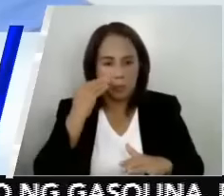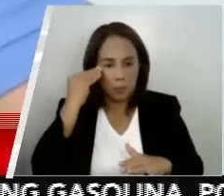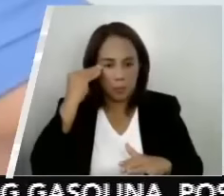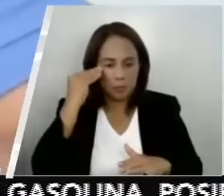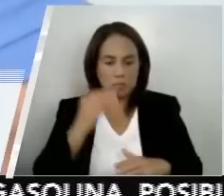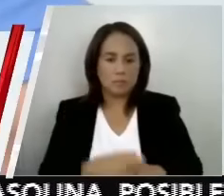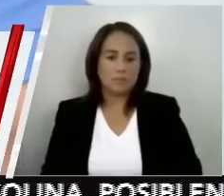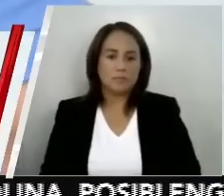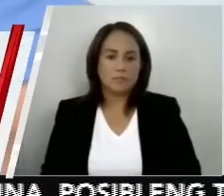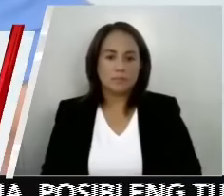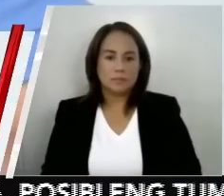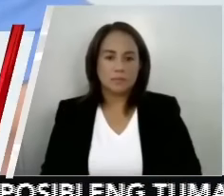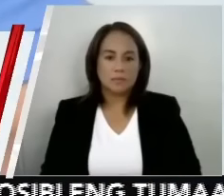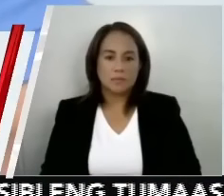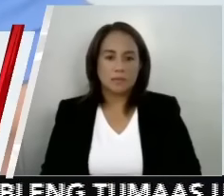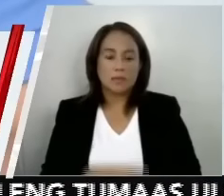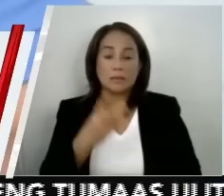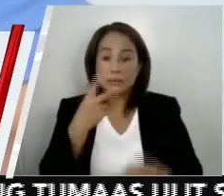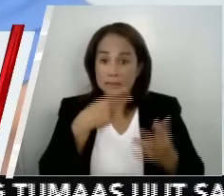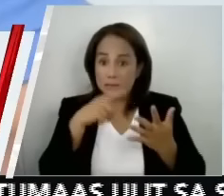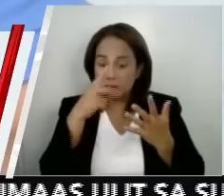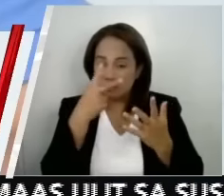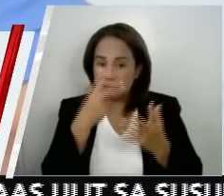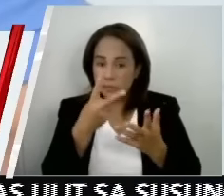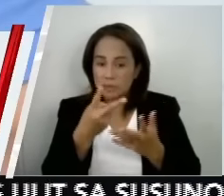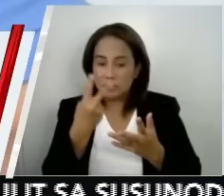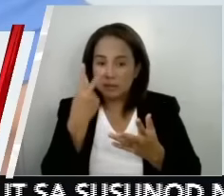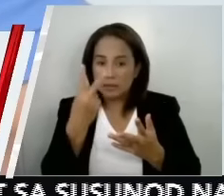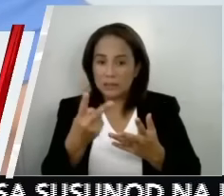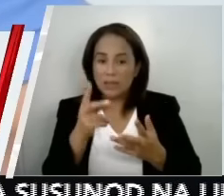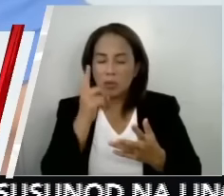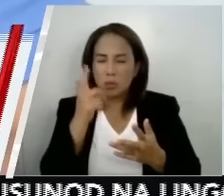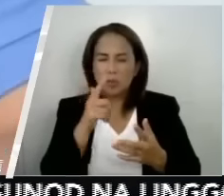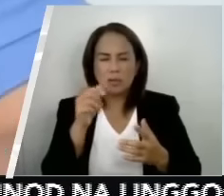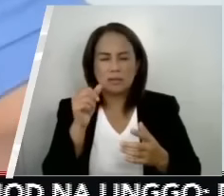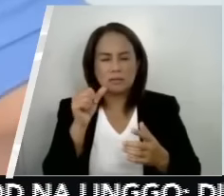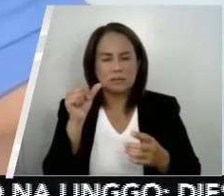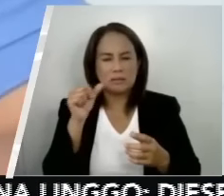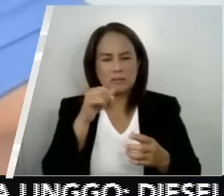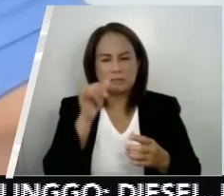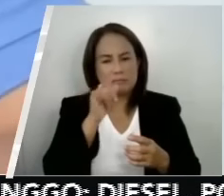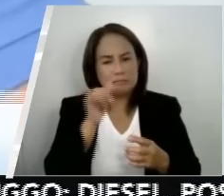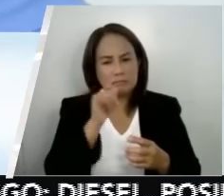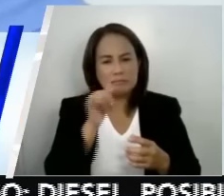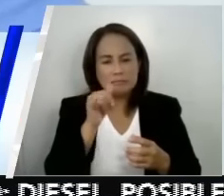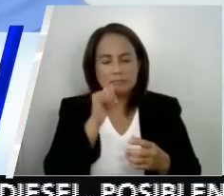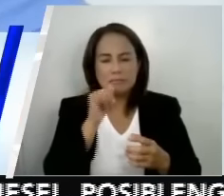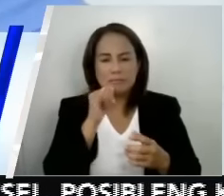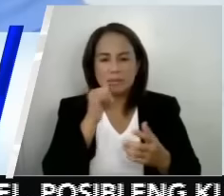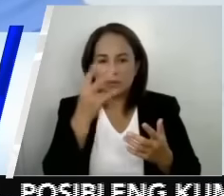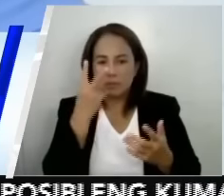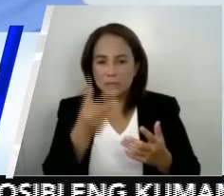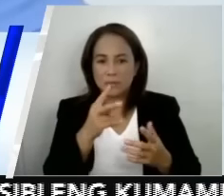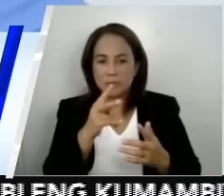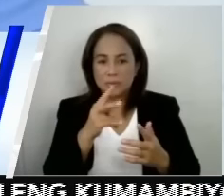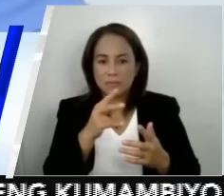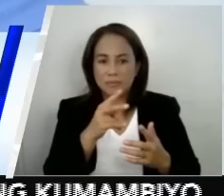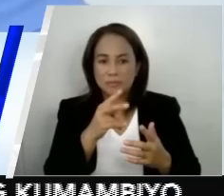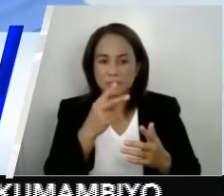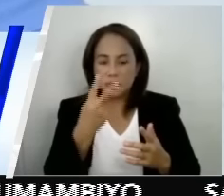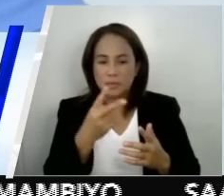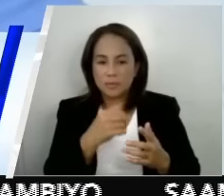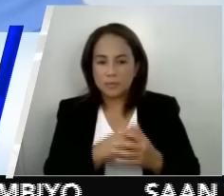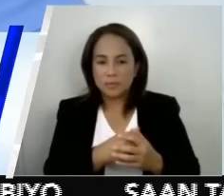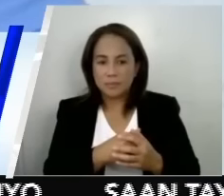Actually, kung titingnan natin ma'am, so since parang nakainom na rin siya and accordingly din sa mga kamag-anak ng biktima